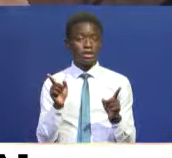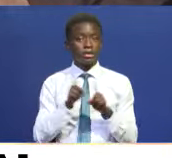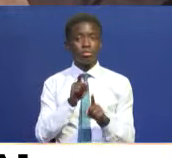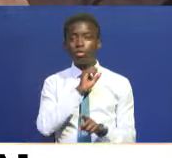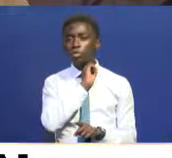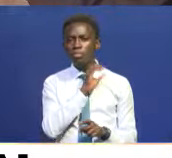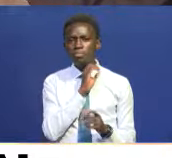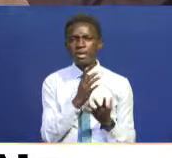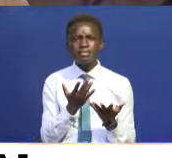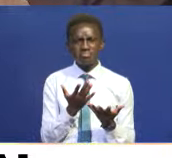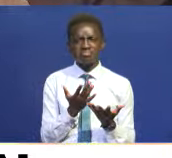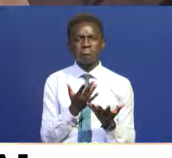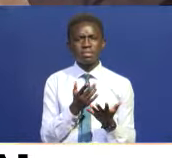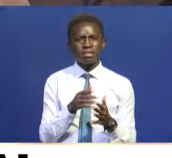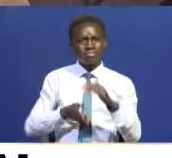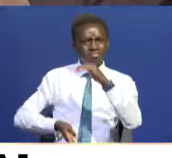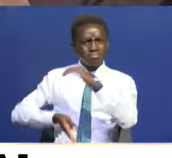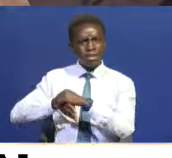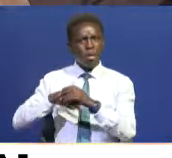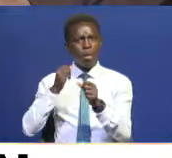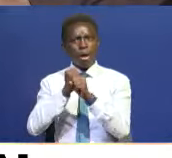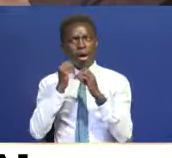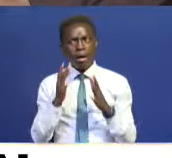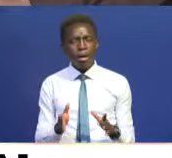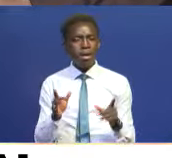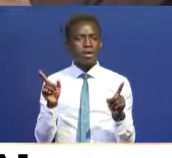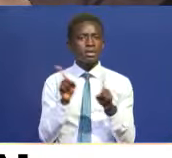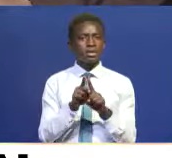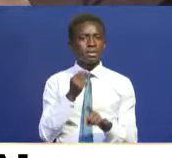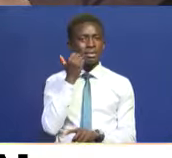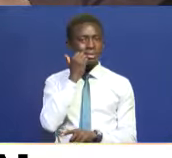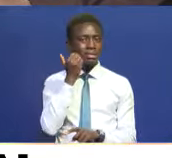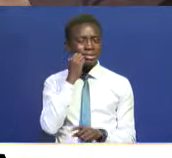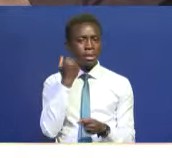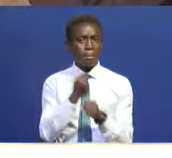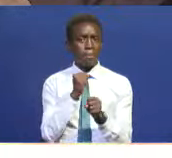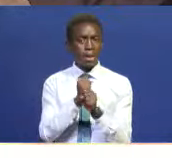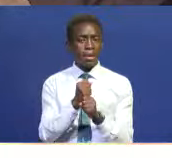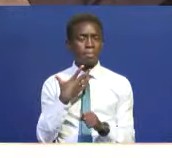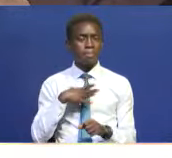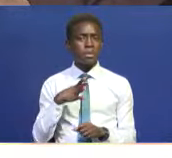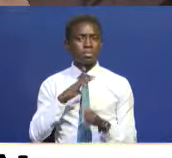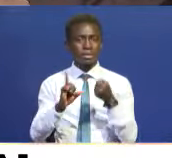kuwafurusha wafanyikazi pamoja na wagonjwa, hali waliodai iliyosababisha vifo vya wagonjwa sita.